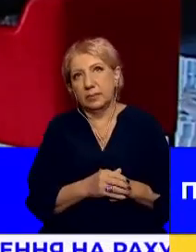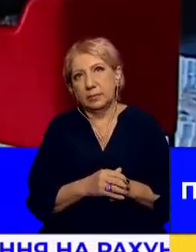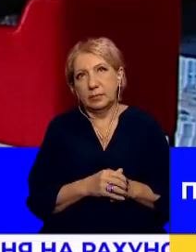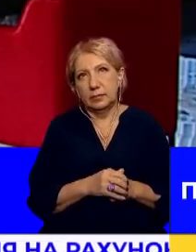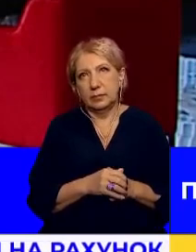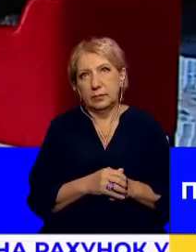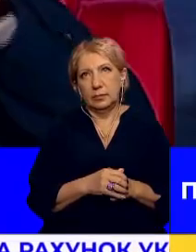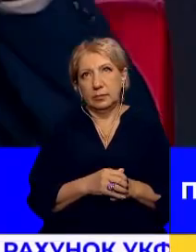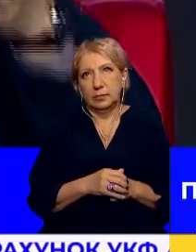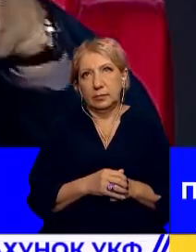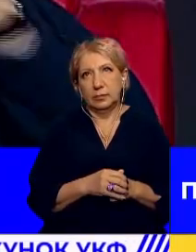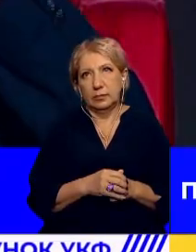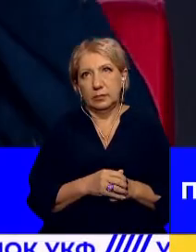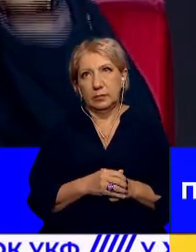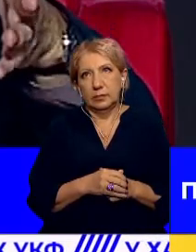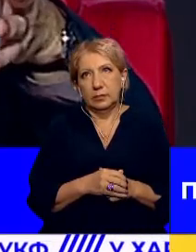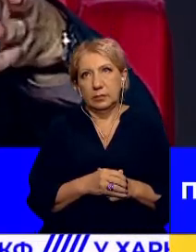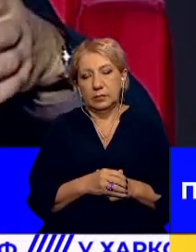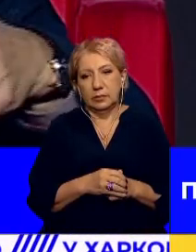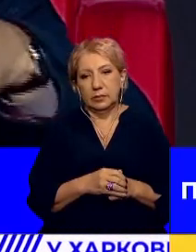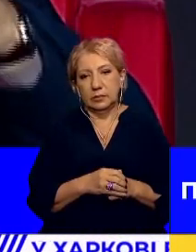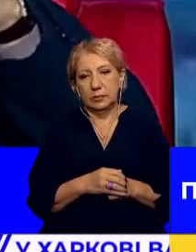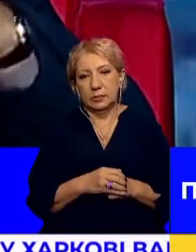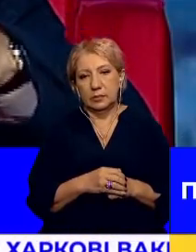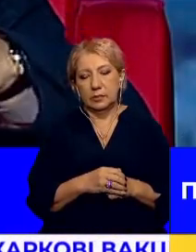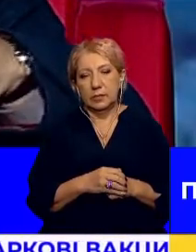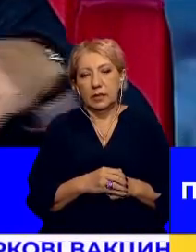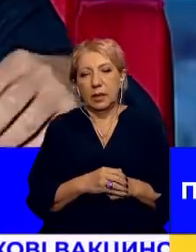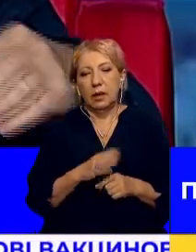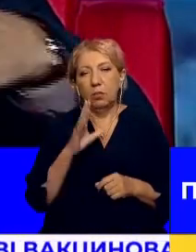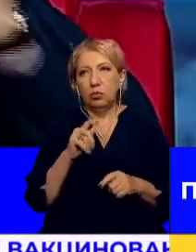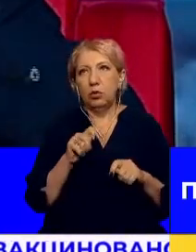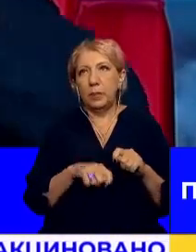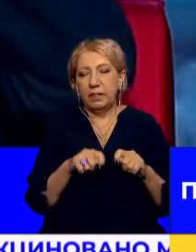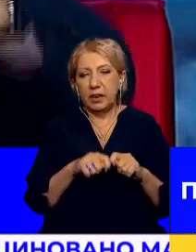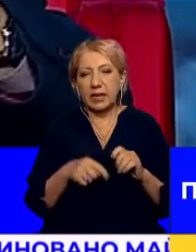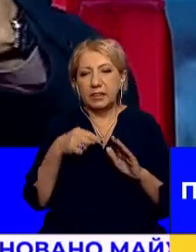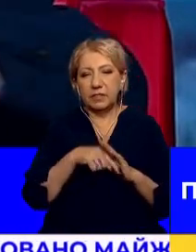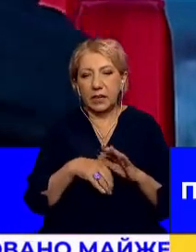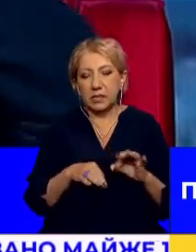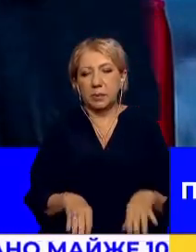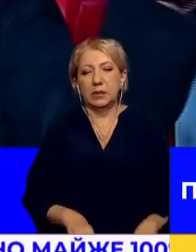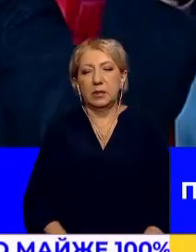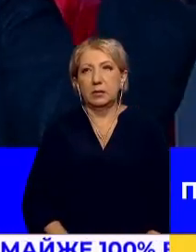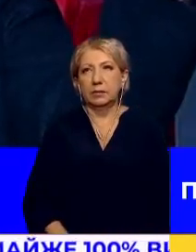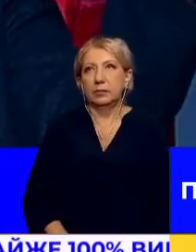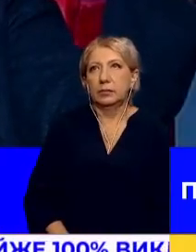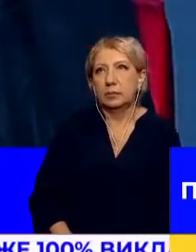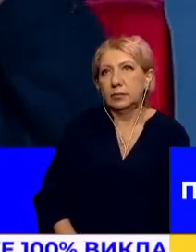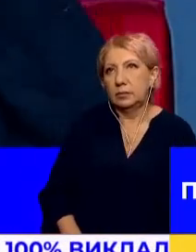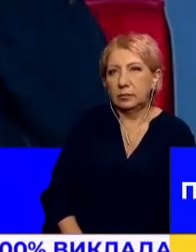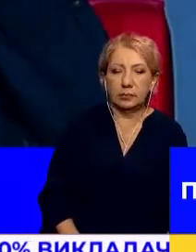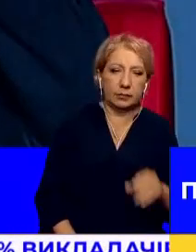тобто як заходили, так і заходите. Але будуть перевіряти, от заходить контролер і